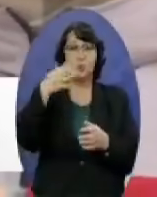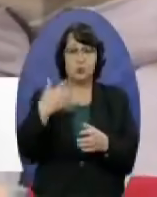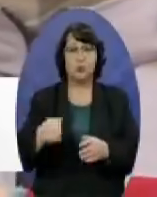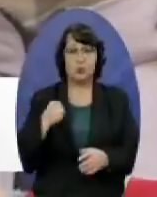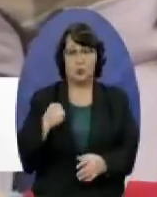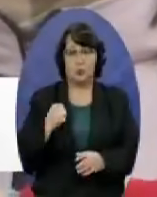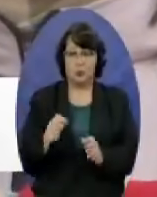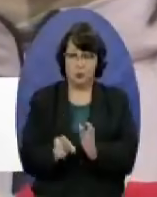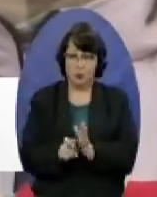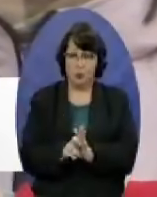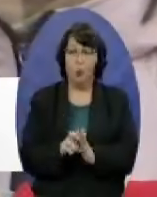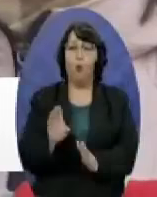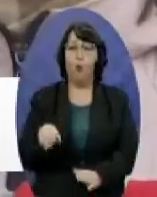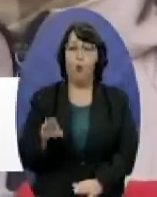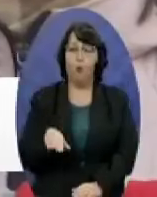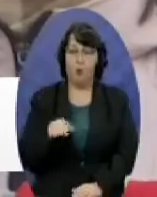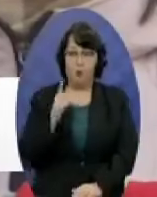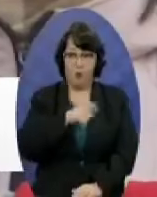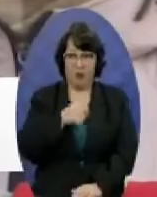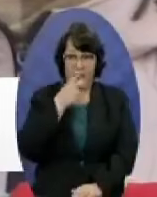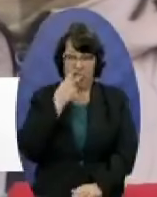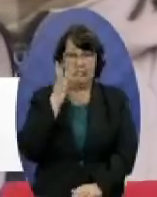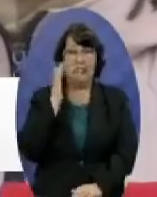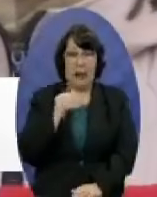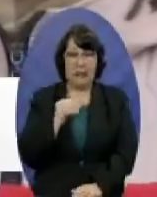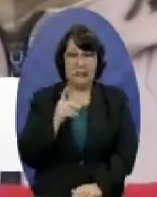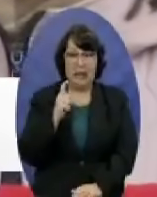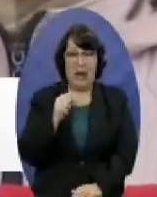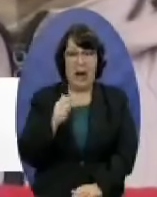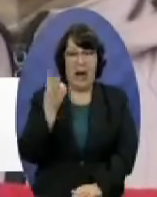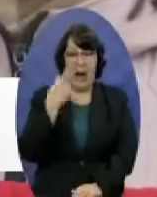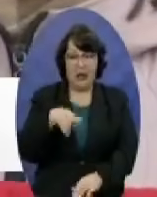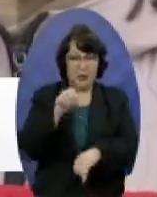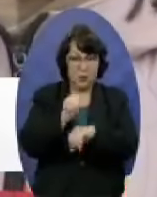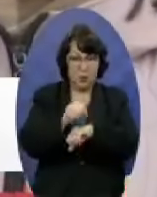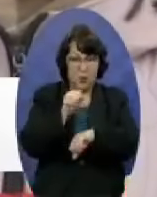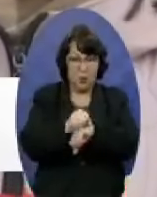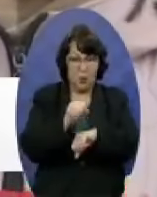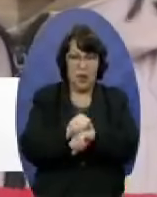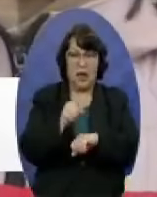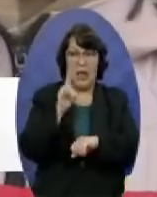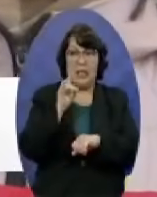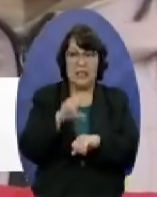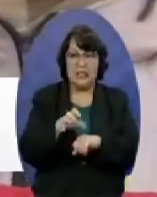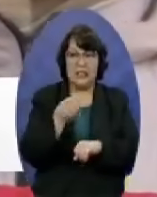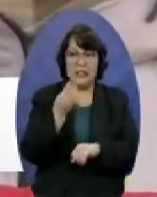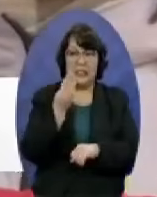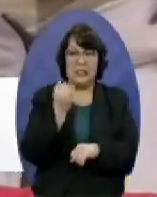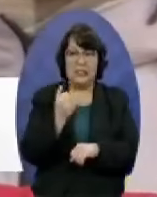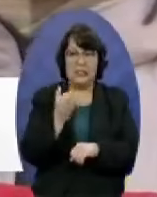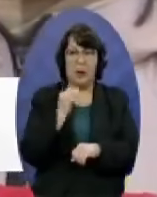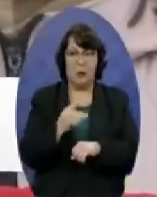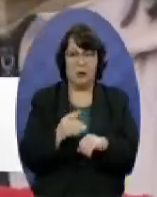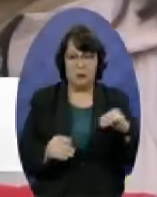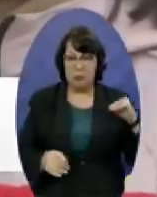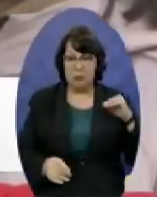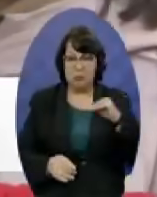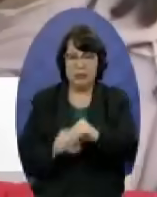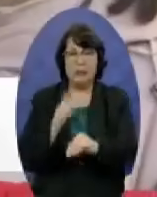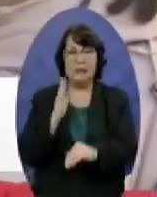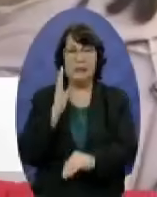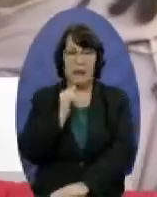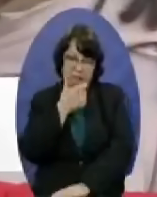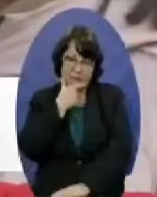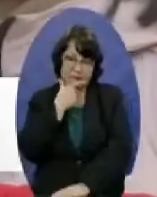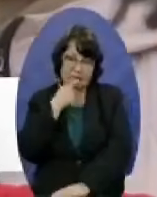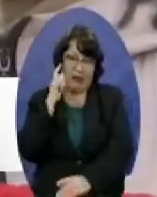хүмүүс гайхдаг. Наад чинь тэгээ тэр амар хатан дээгүүр явж болдго юм уу? Тэр илсэн дээгүүр яваад идэх юм уу? Тэр шаврын дээгүүр яваад идэх юм уу гэдэг байхгүй. Би энд